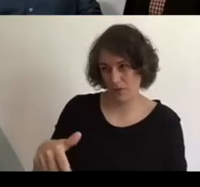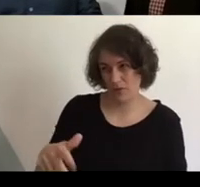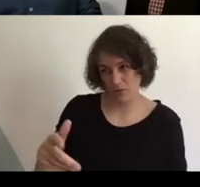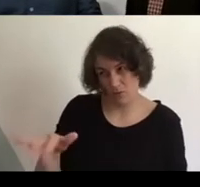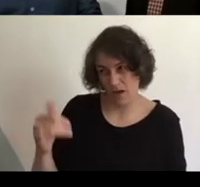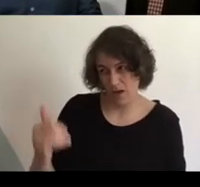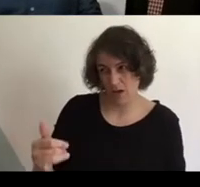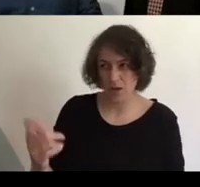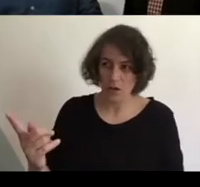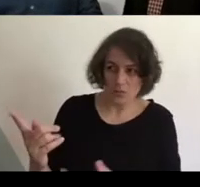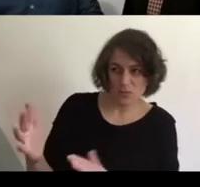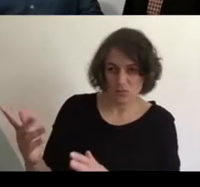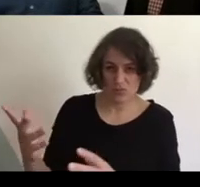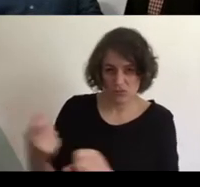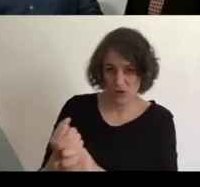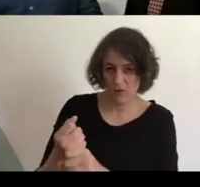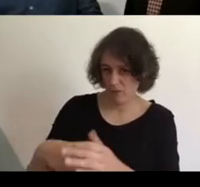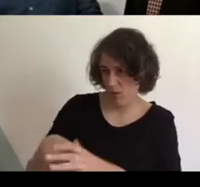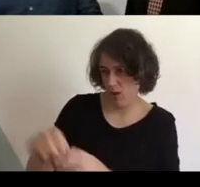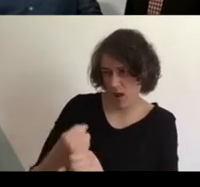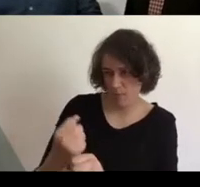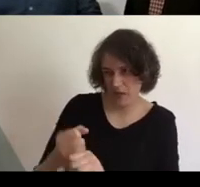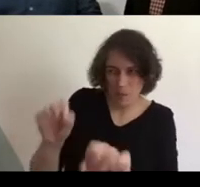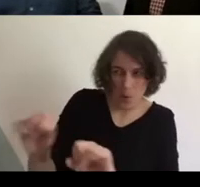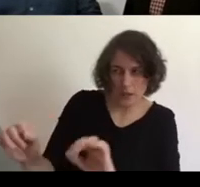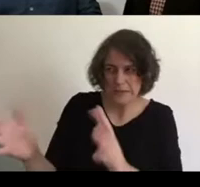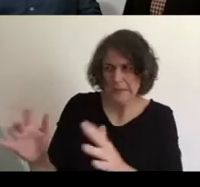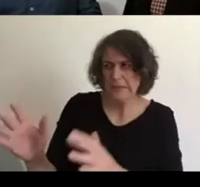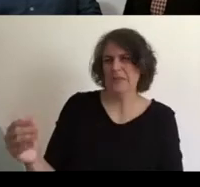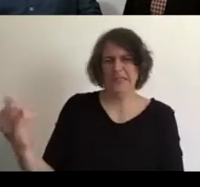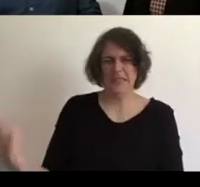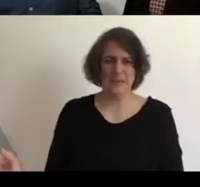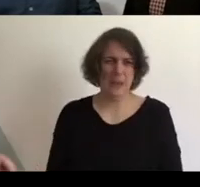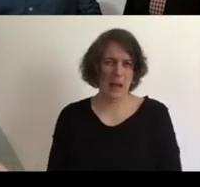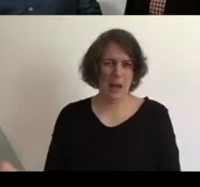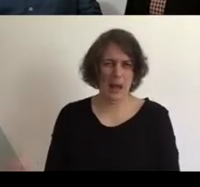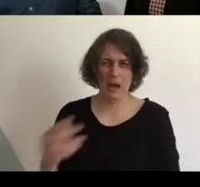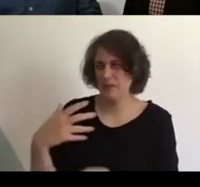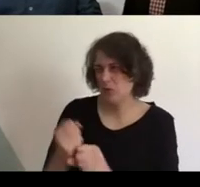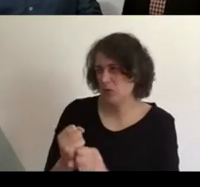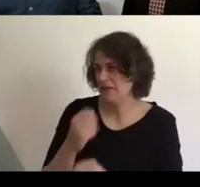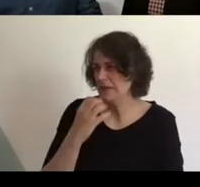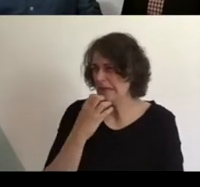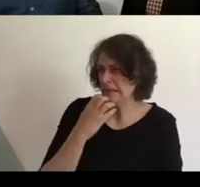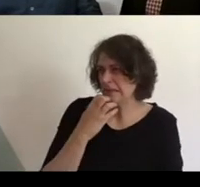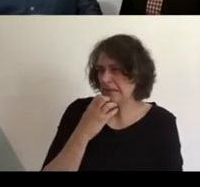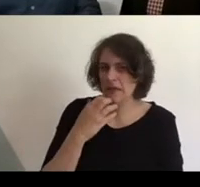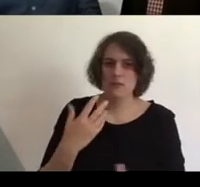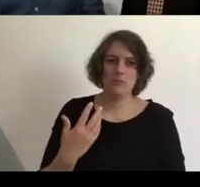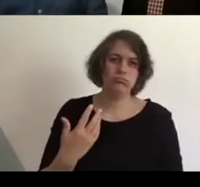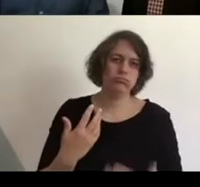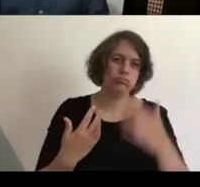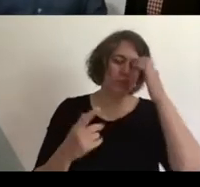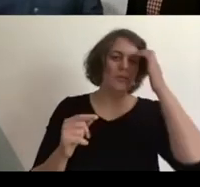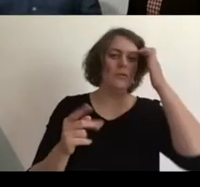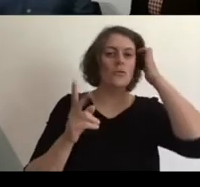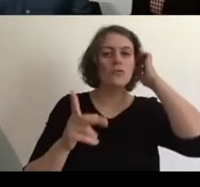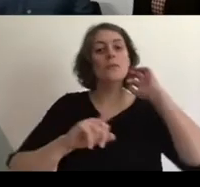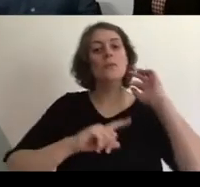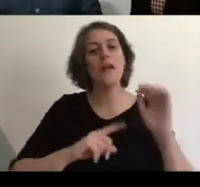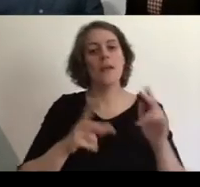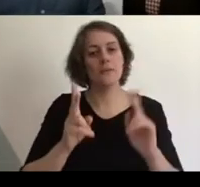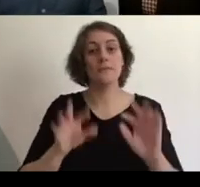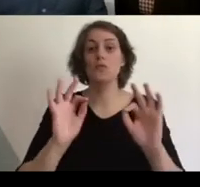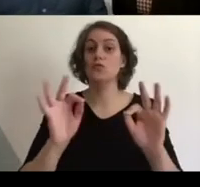Kind? Sind Sie in der Lage, überhaupt zu arbeiten mit kleinem Kind? Und als ich dann tatsächlich einen wundervollen Führungsjob gefunden